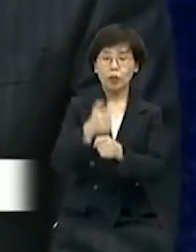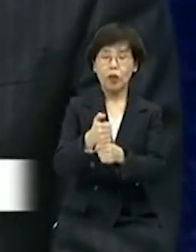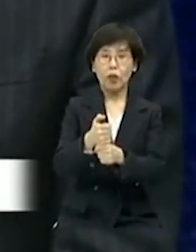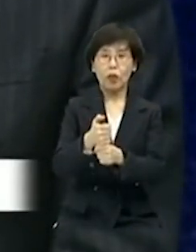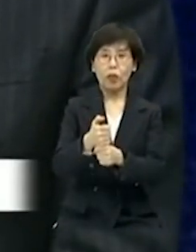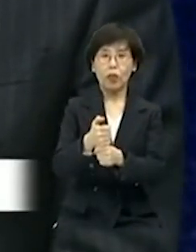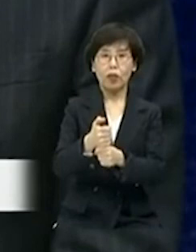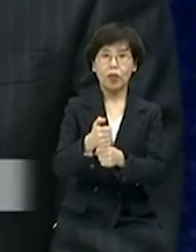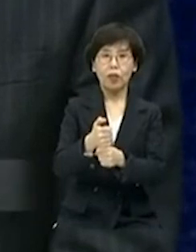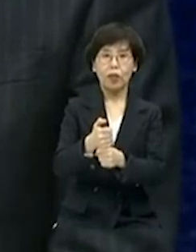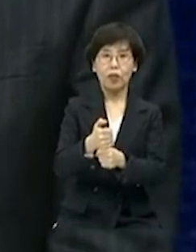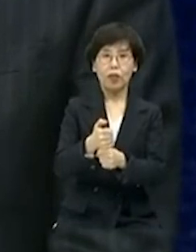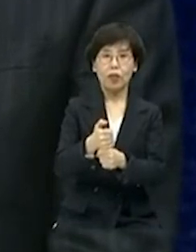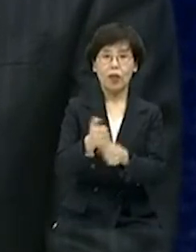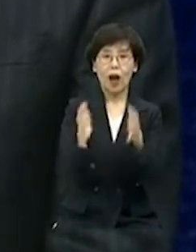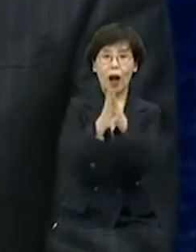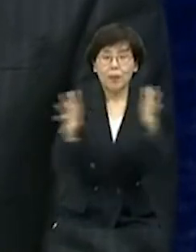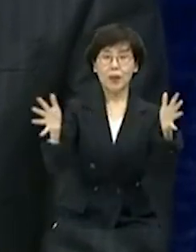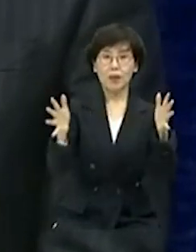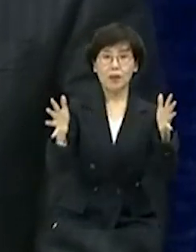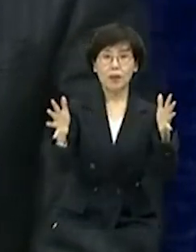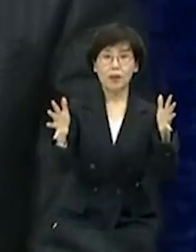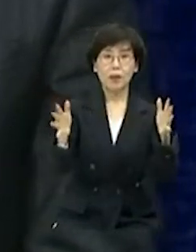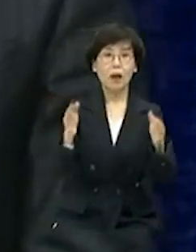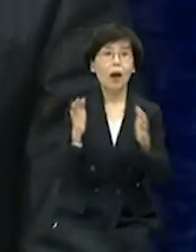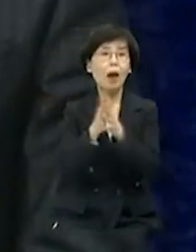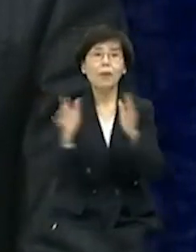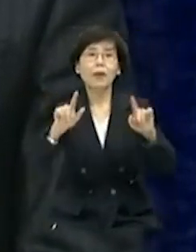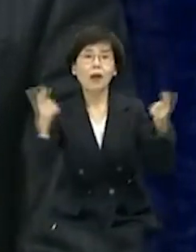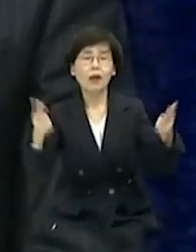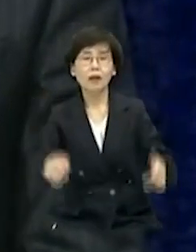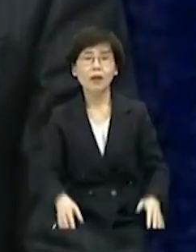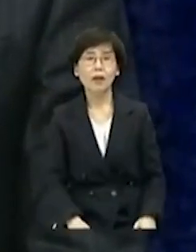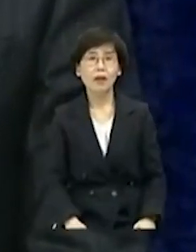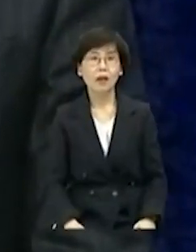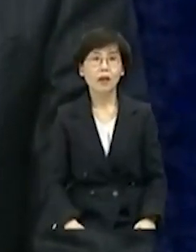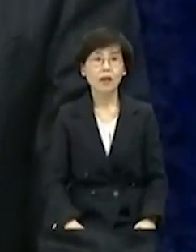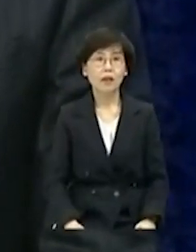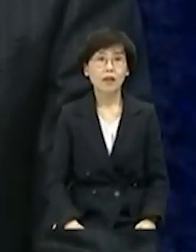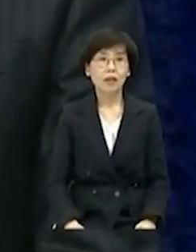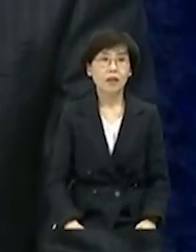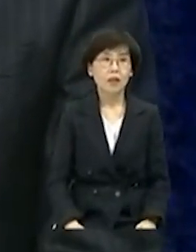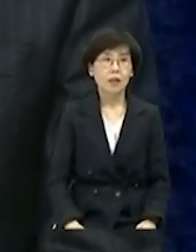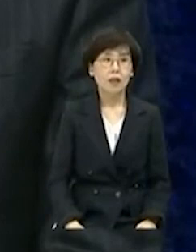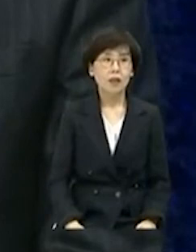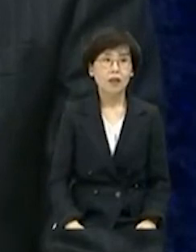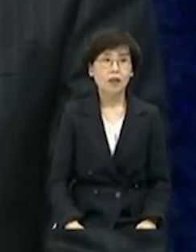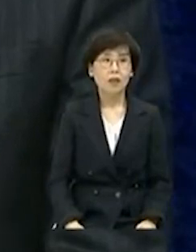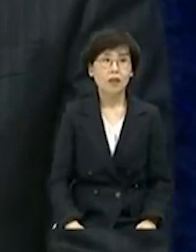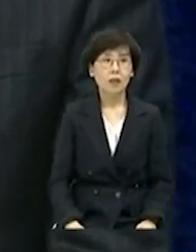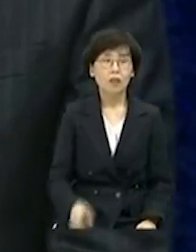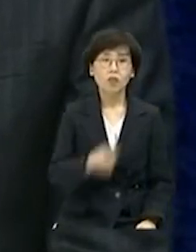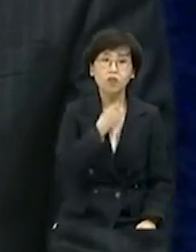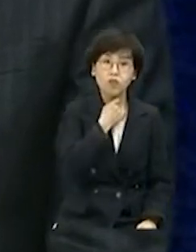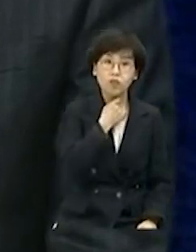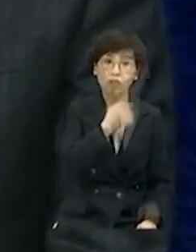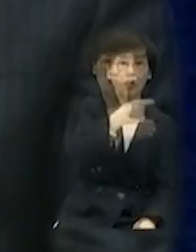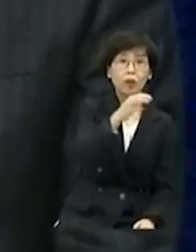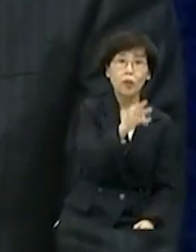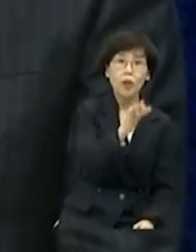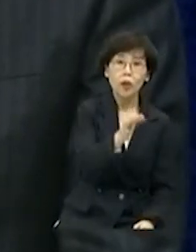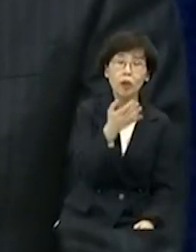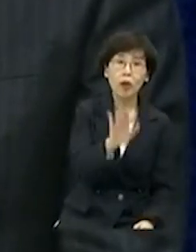아파트 들어오는 거 자기의 사유재산권이 그렇게 제한되는 건데 그걸